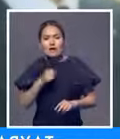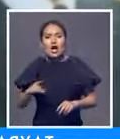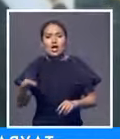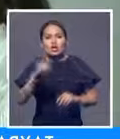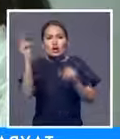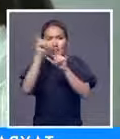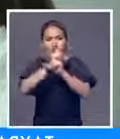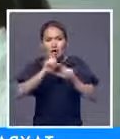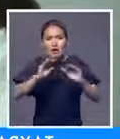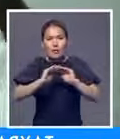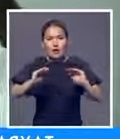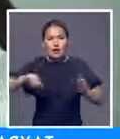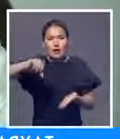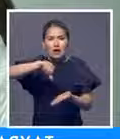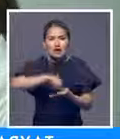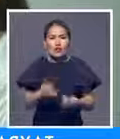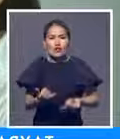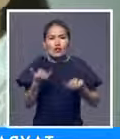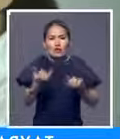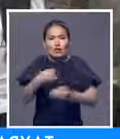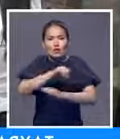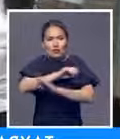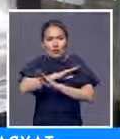республикалық мектебінің тәрбиеленушілері қатысты.